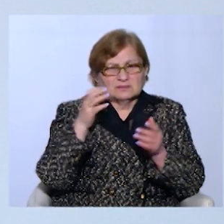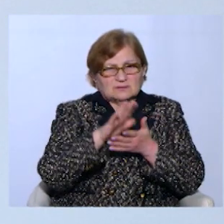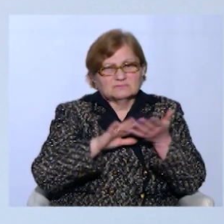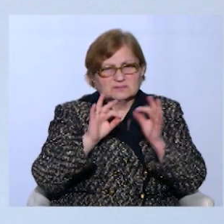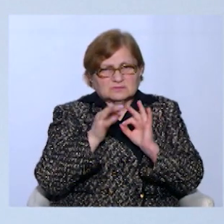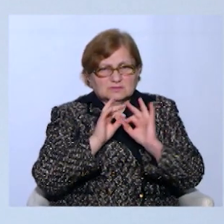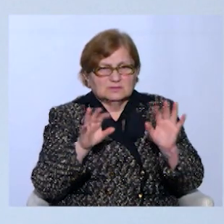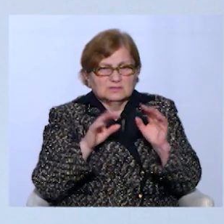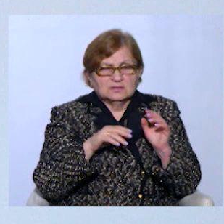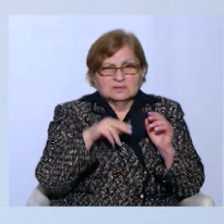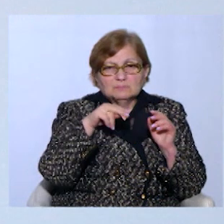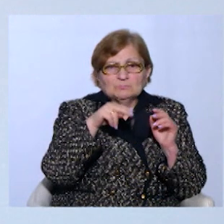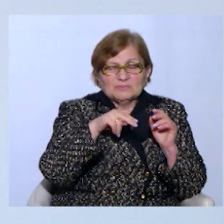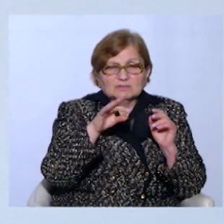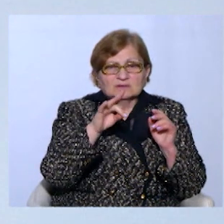ამაზე.